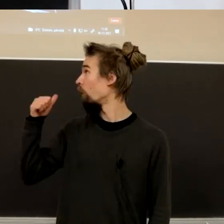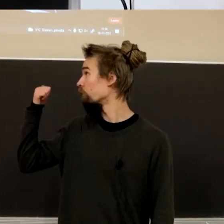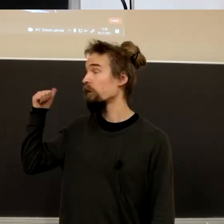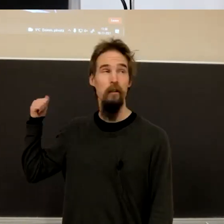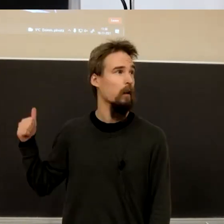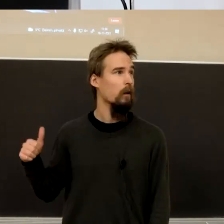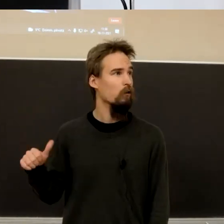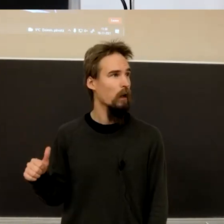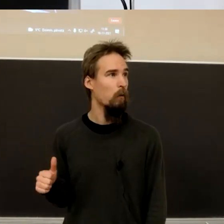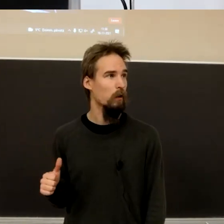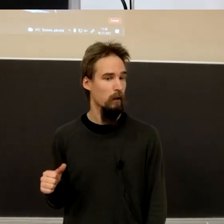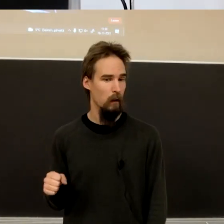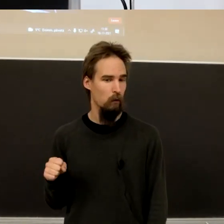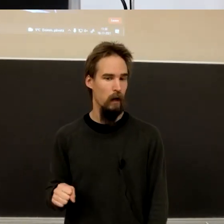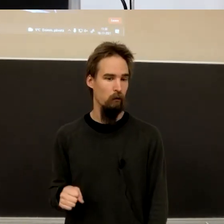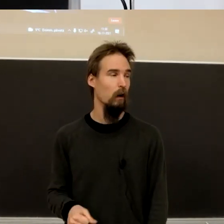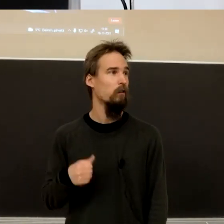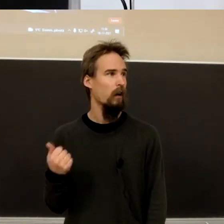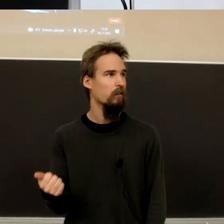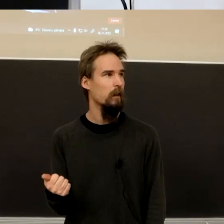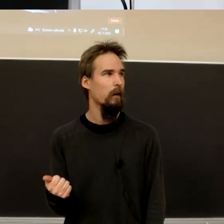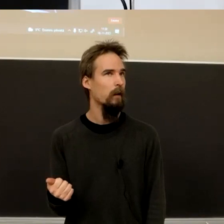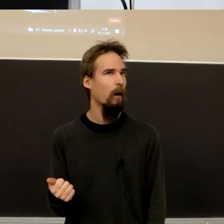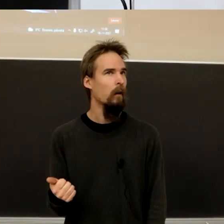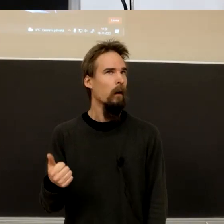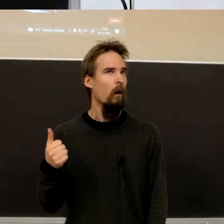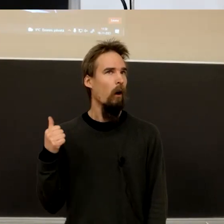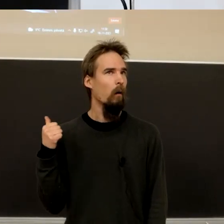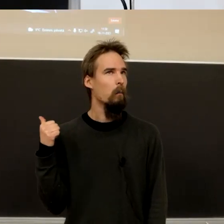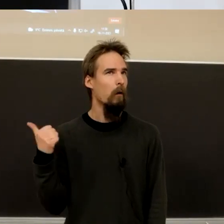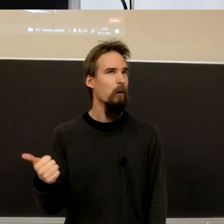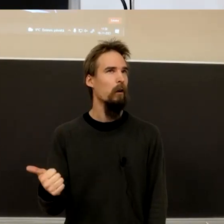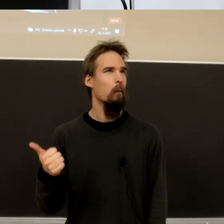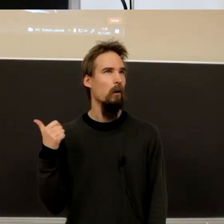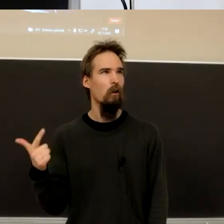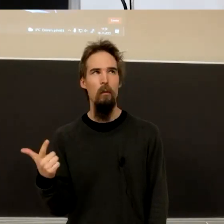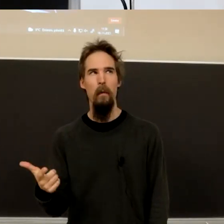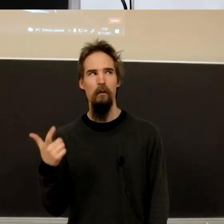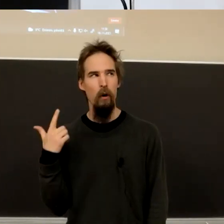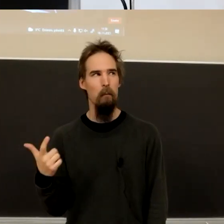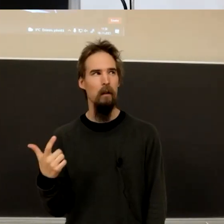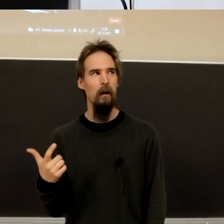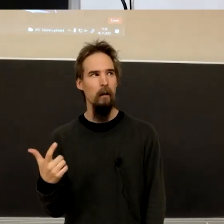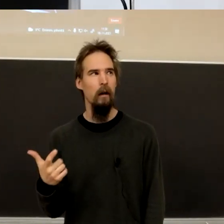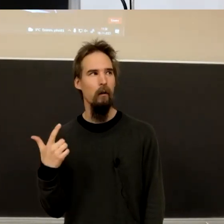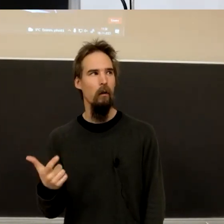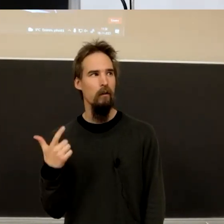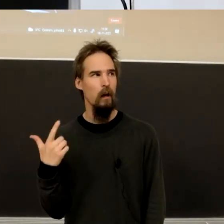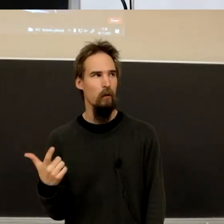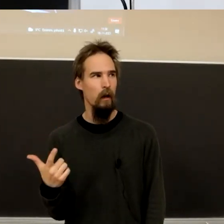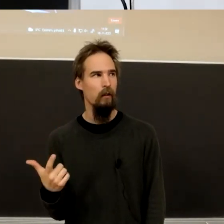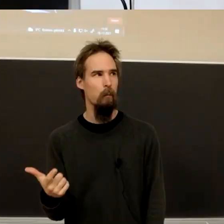ne pois nyt tästä tai just ajan puutteen takia, mutta gradussa käsittelen, niin ja Maslow olemme kannattaa